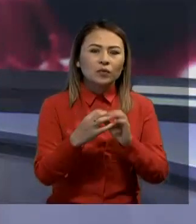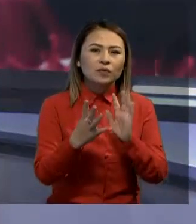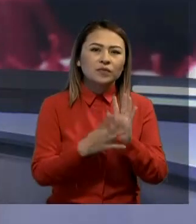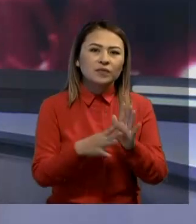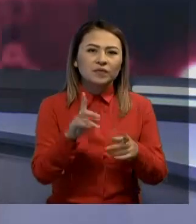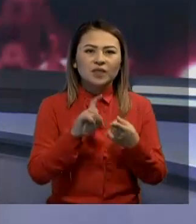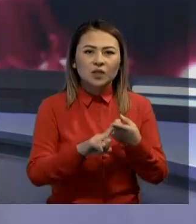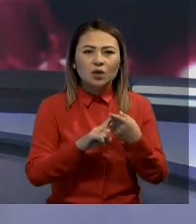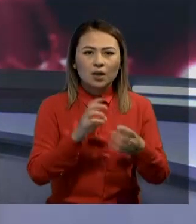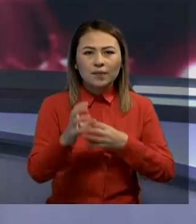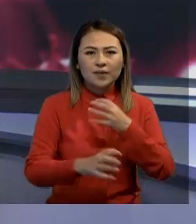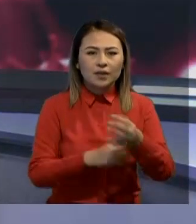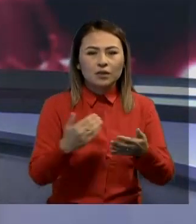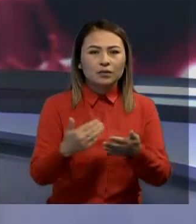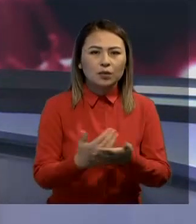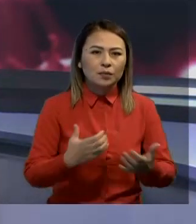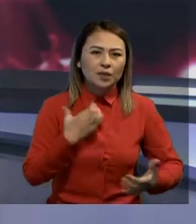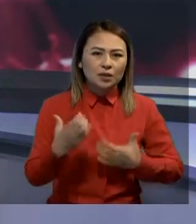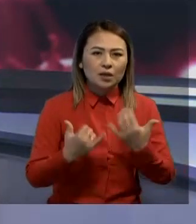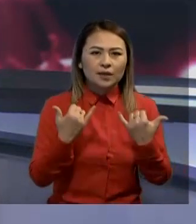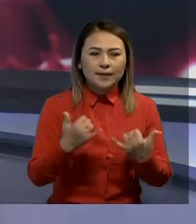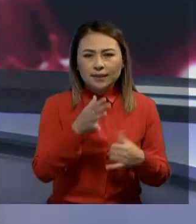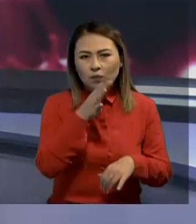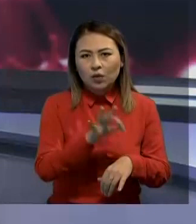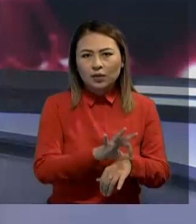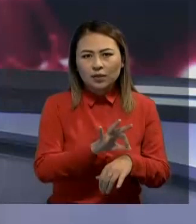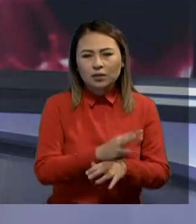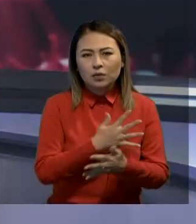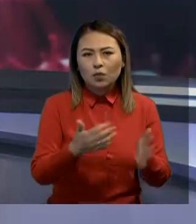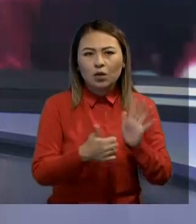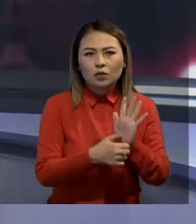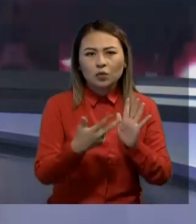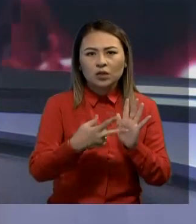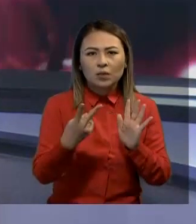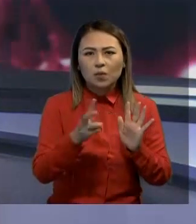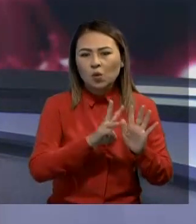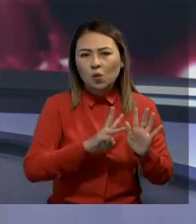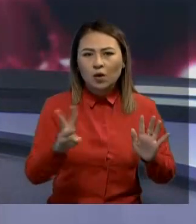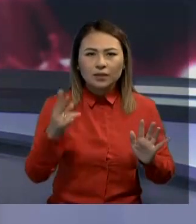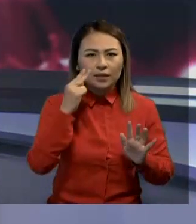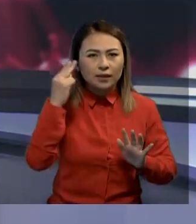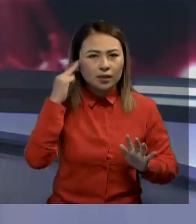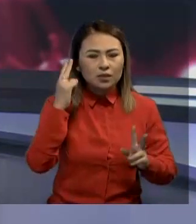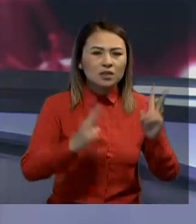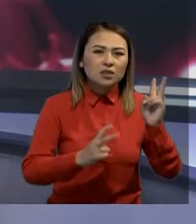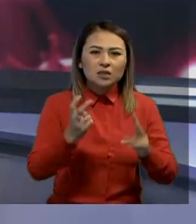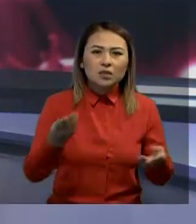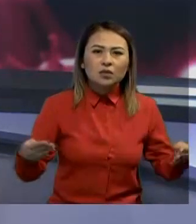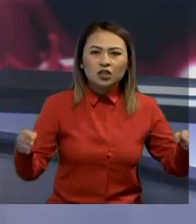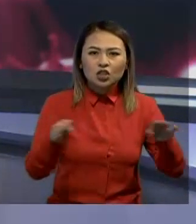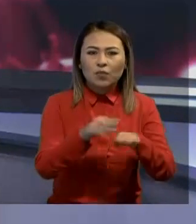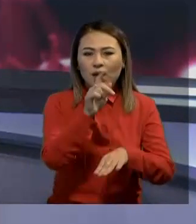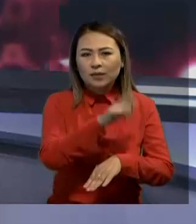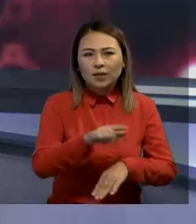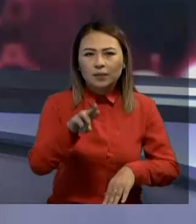COVID-19 вирусы әлемді тағы алаңдатып отыр. Дәл қазір дертті болғандардың саны 632 миллионнан асты. Қытайда